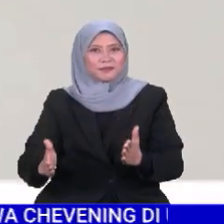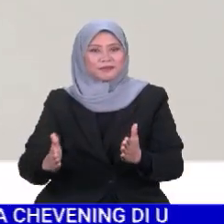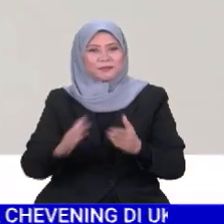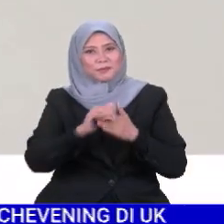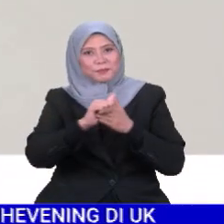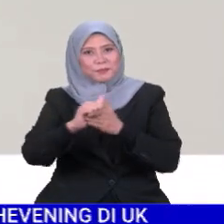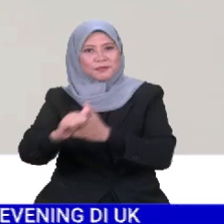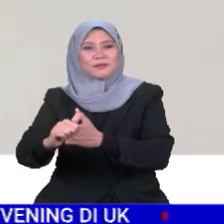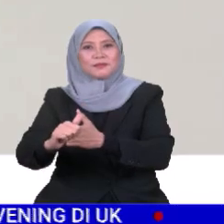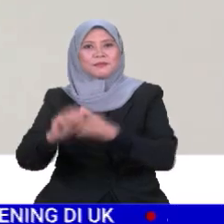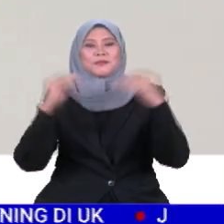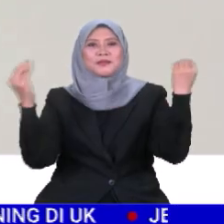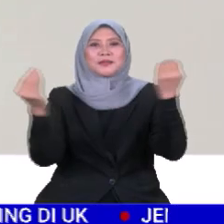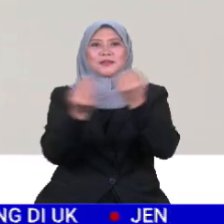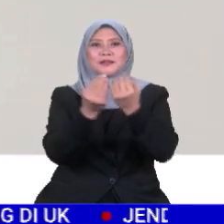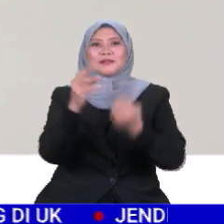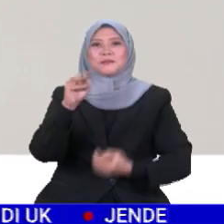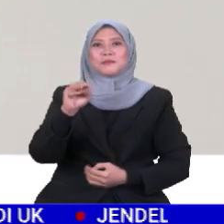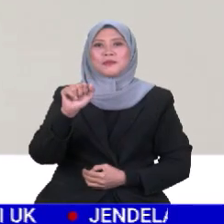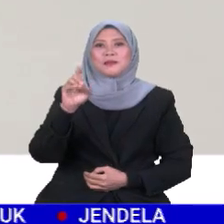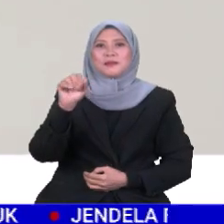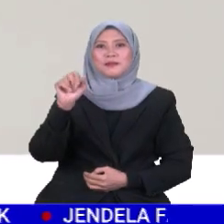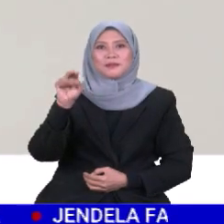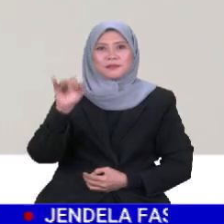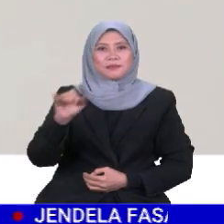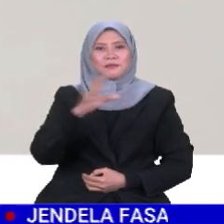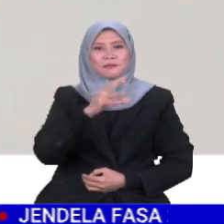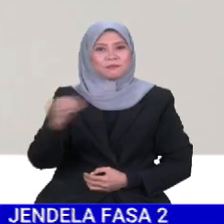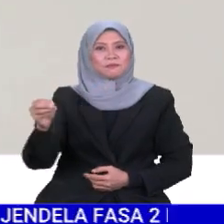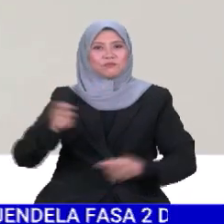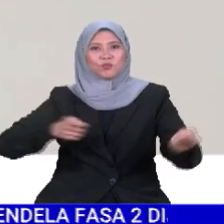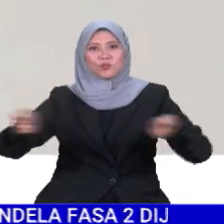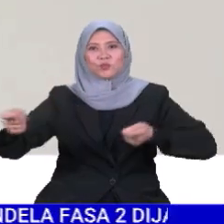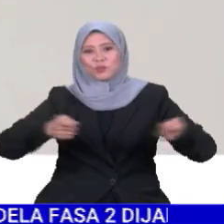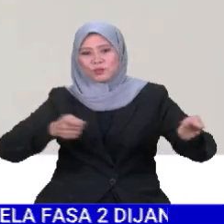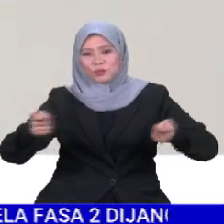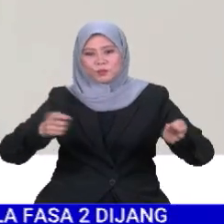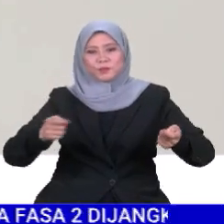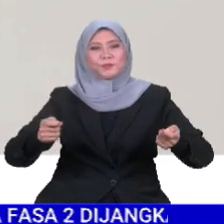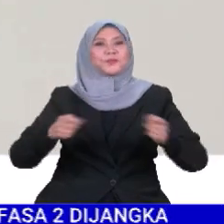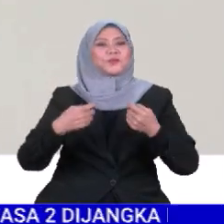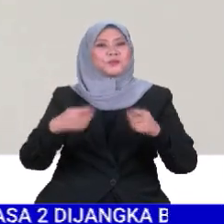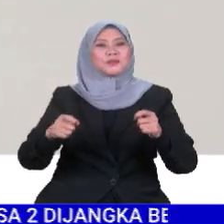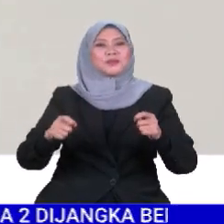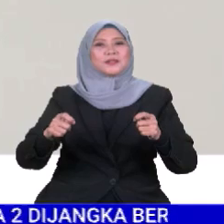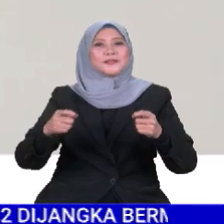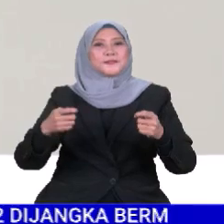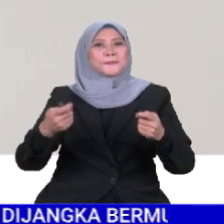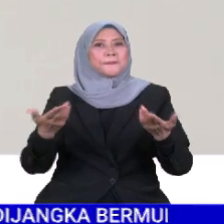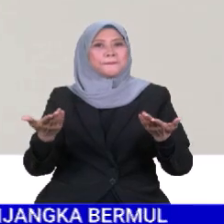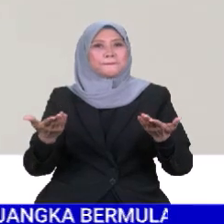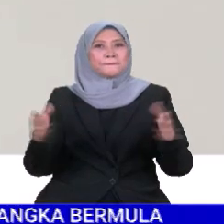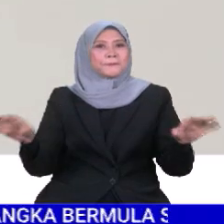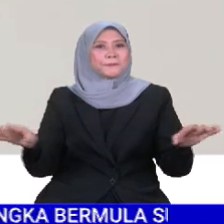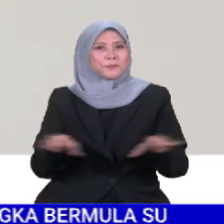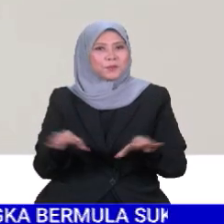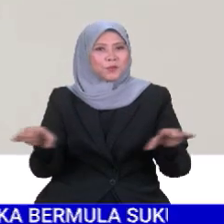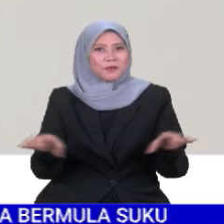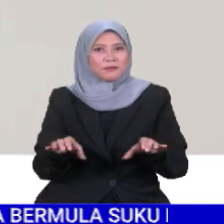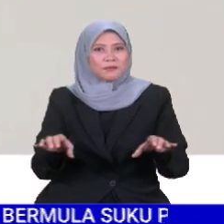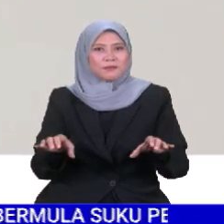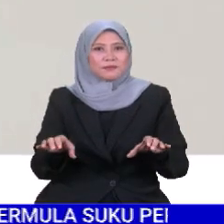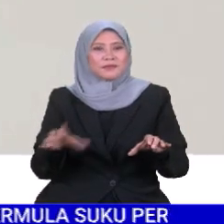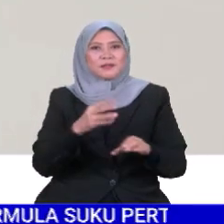khususnya dengan konsep masyarakat madani, begitu juga dengan tata kelola yang cuba diterjemahkan dalam bentuk pelaksanaan dan